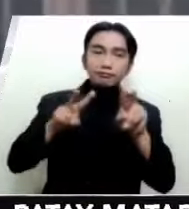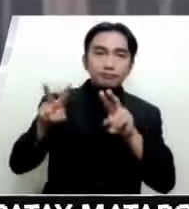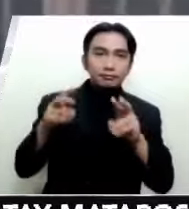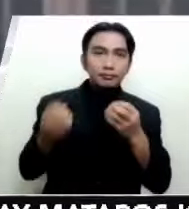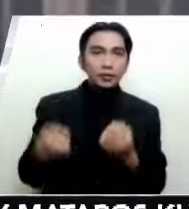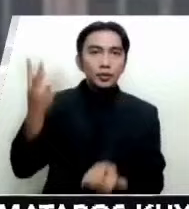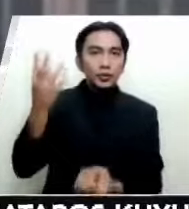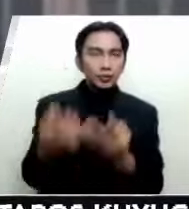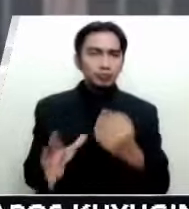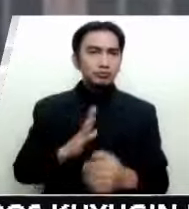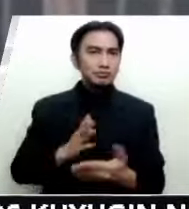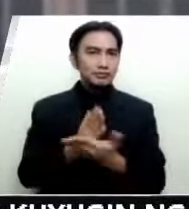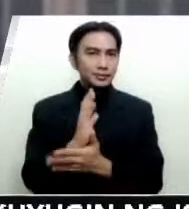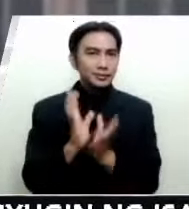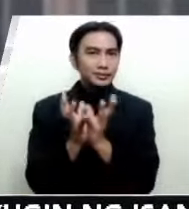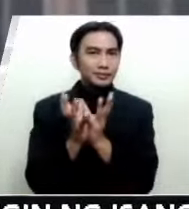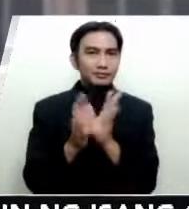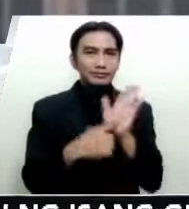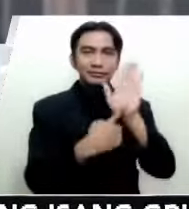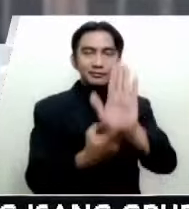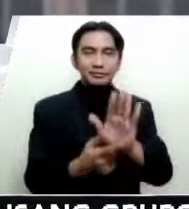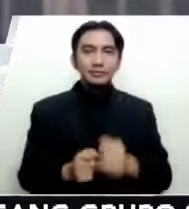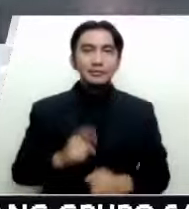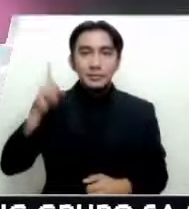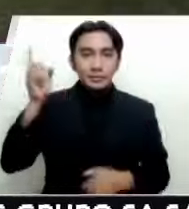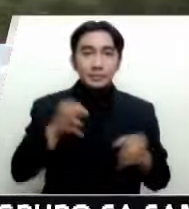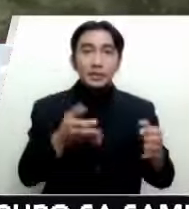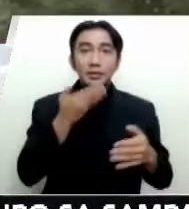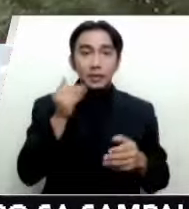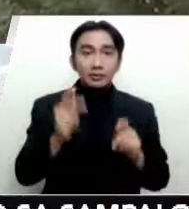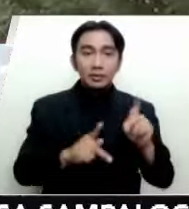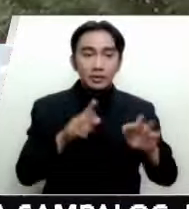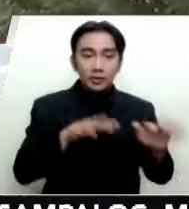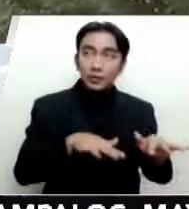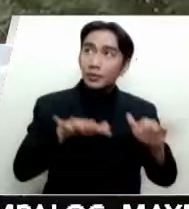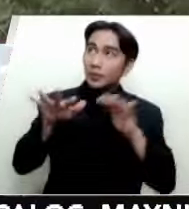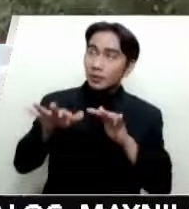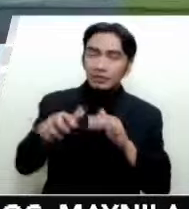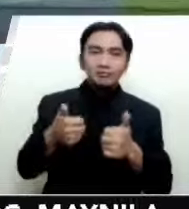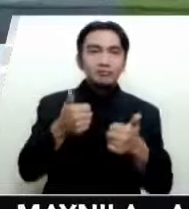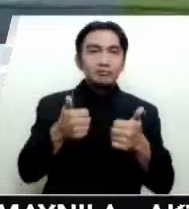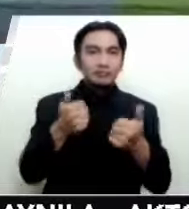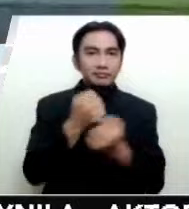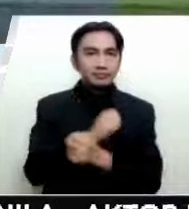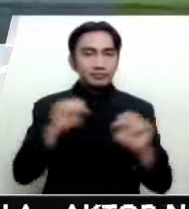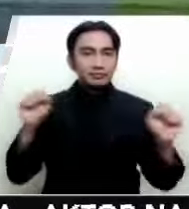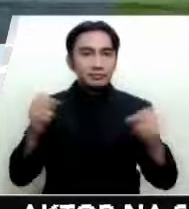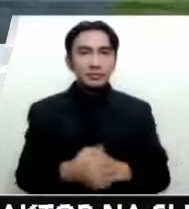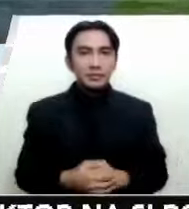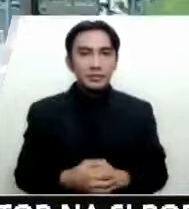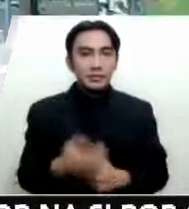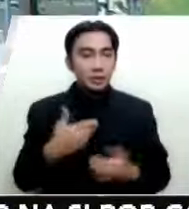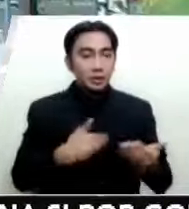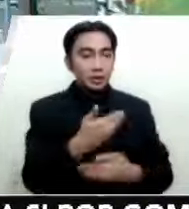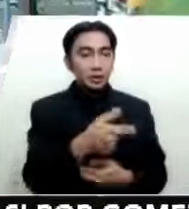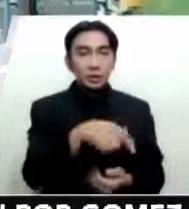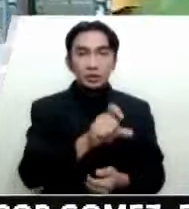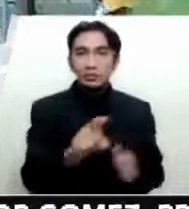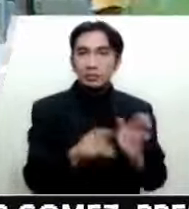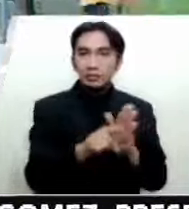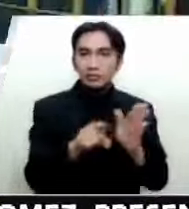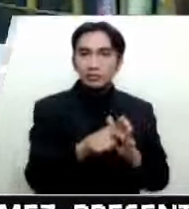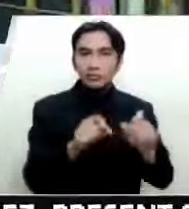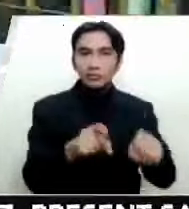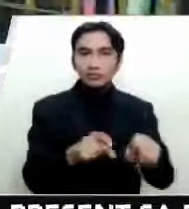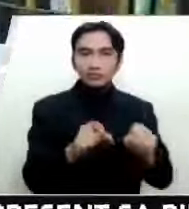community fireworks display para manunood na lang yung mga tao. Dahil may firecracker ban sa Quezon City, mga pailaw lang ang